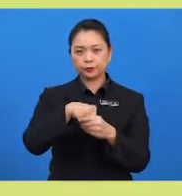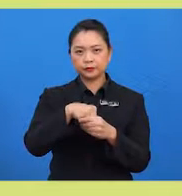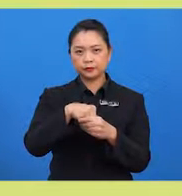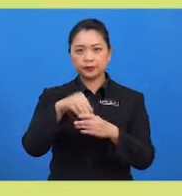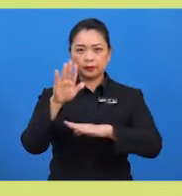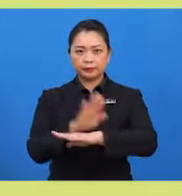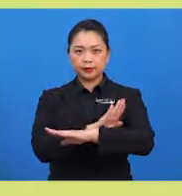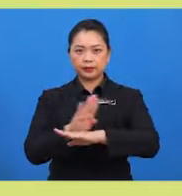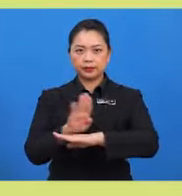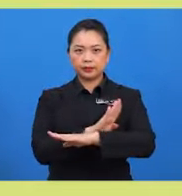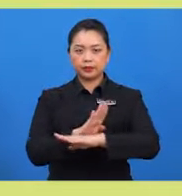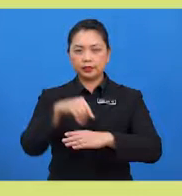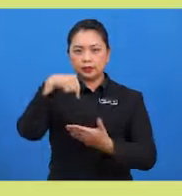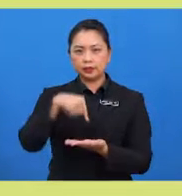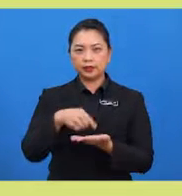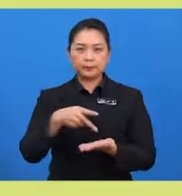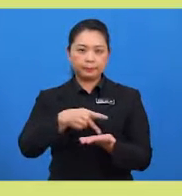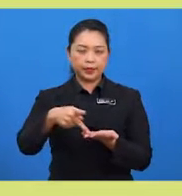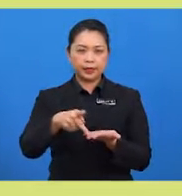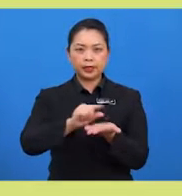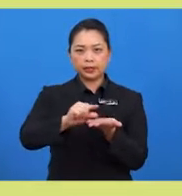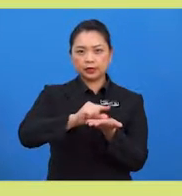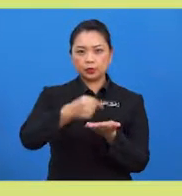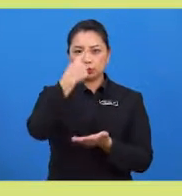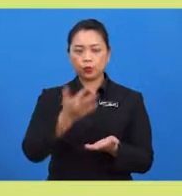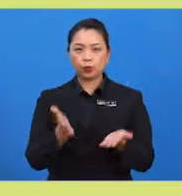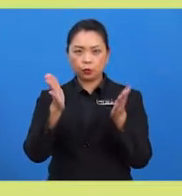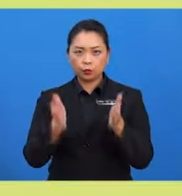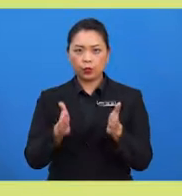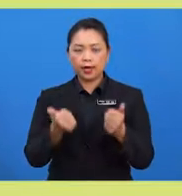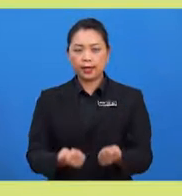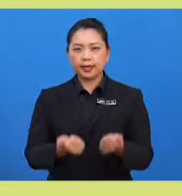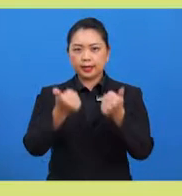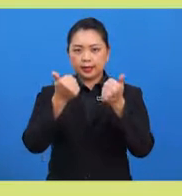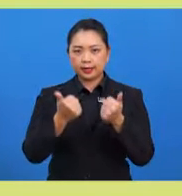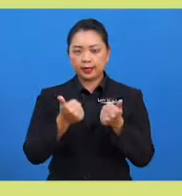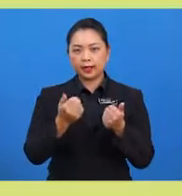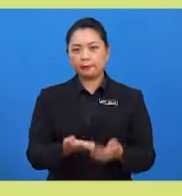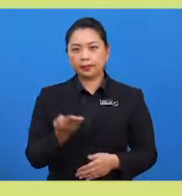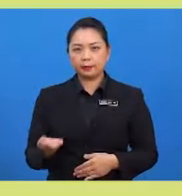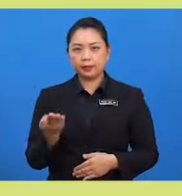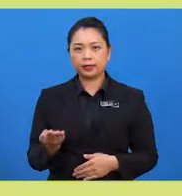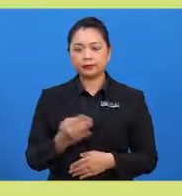Perniagaan ini juga membayar upah kepada orang untuk mengangkat barang niaga ke dalam premis.